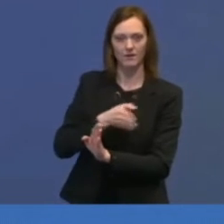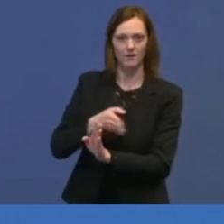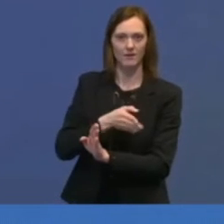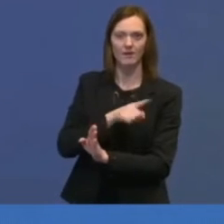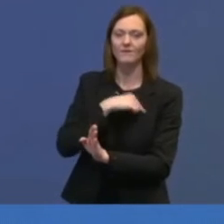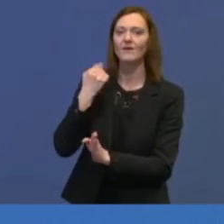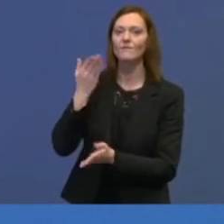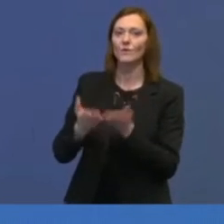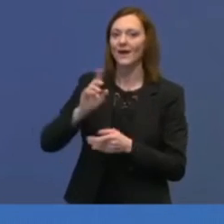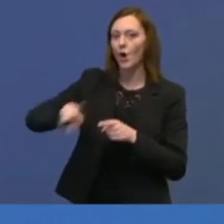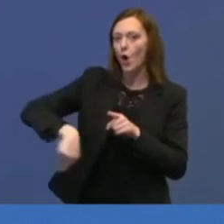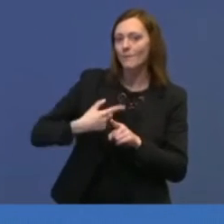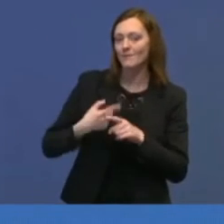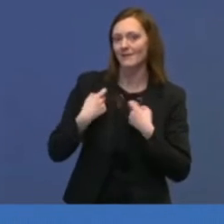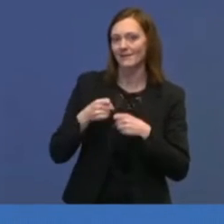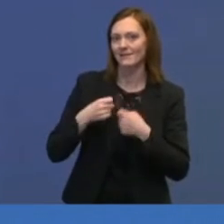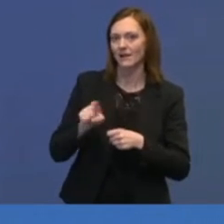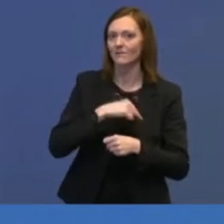tahairaada haa xar san.